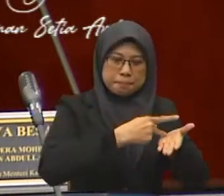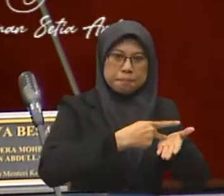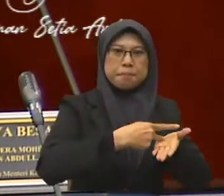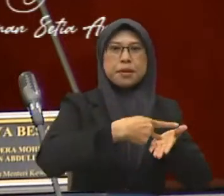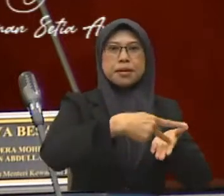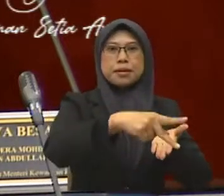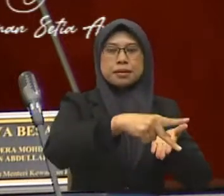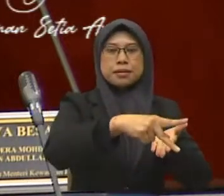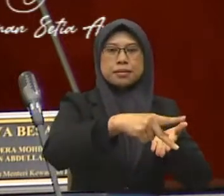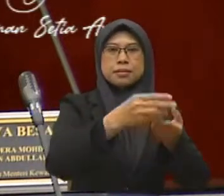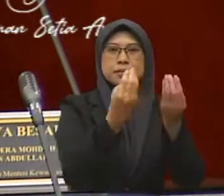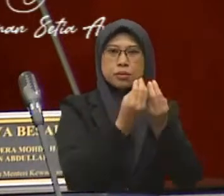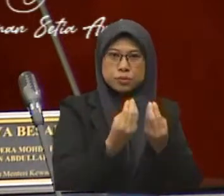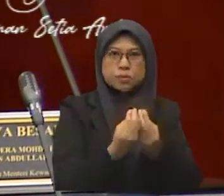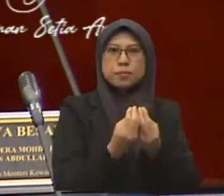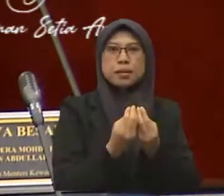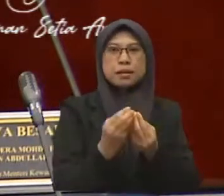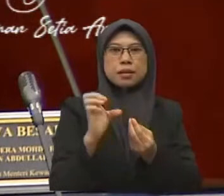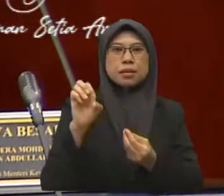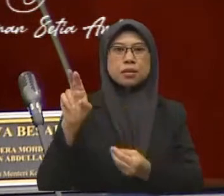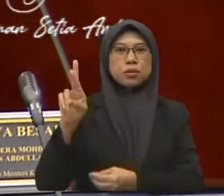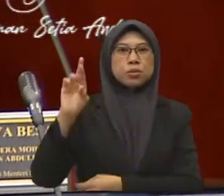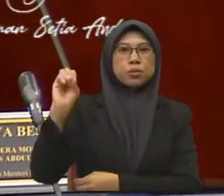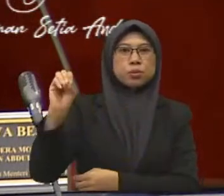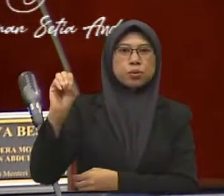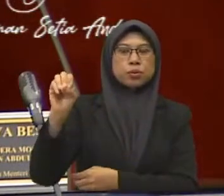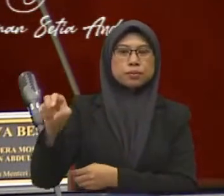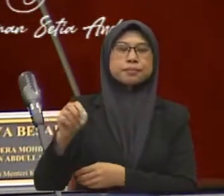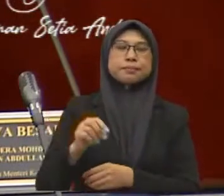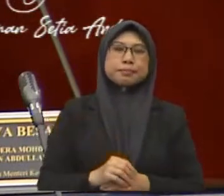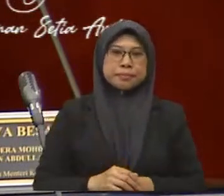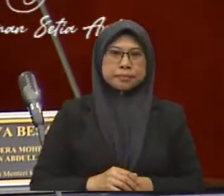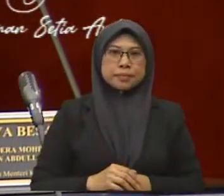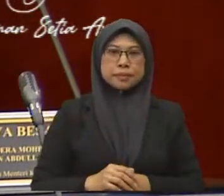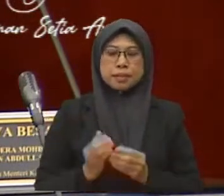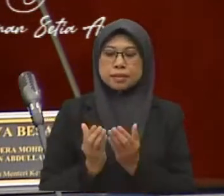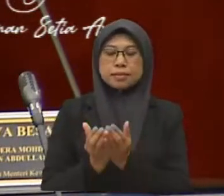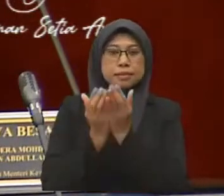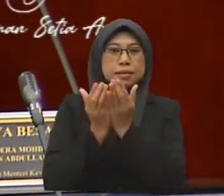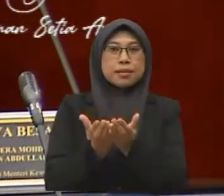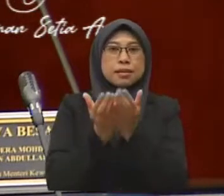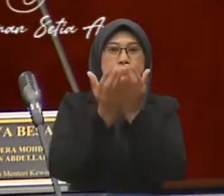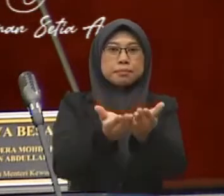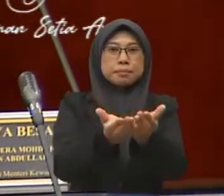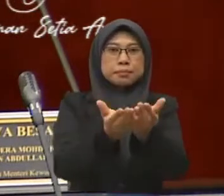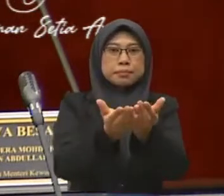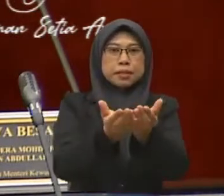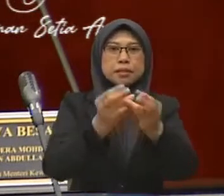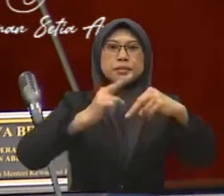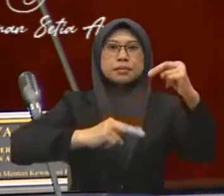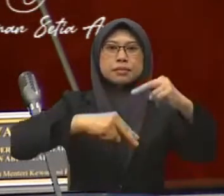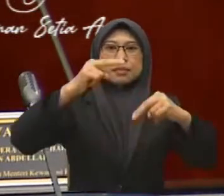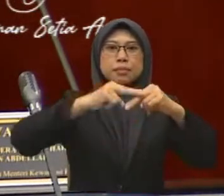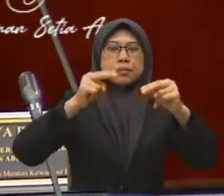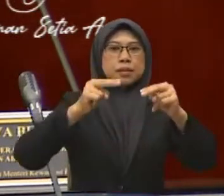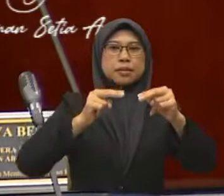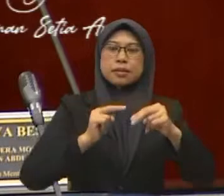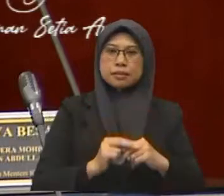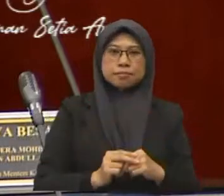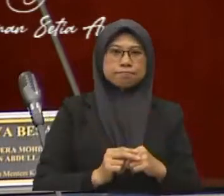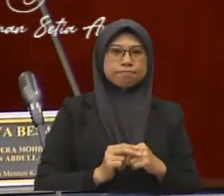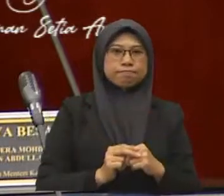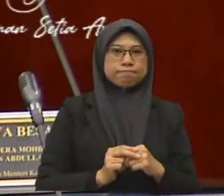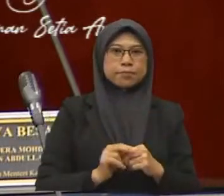telah dibayar mengikut kadar mata wang euro pada masa itu. Kapal ini, untuk pengetahuan semua, dibina secara serentak